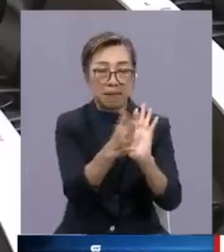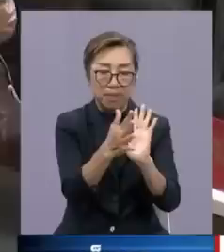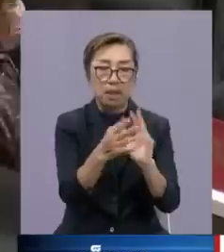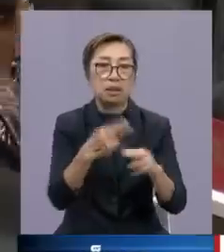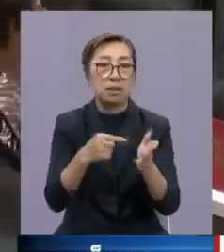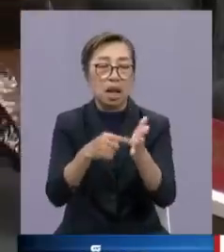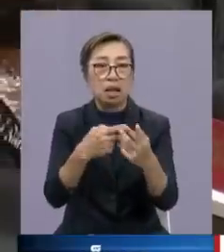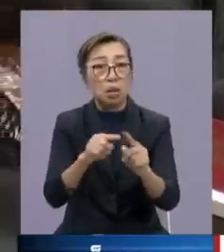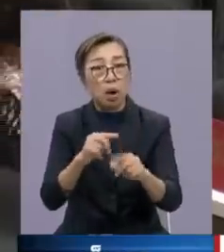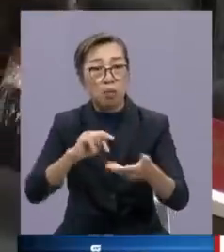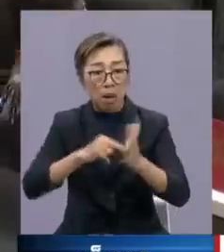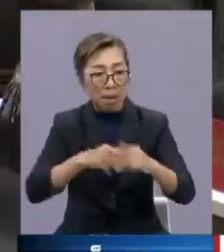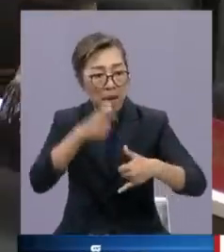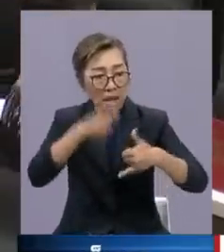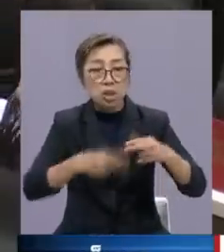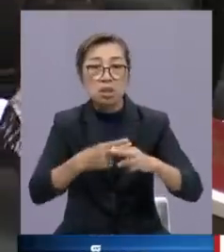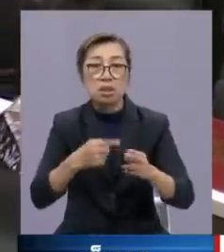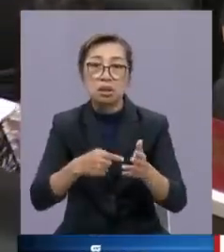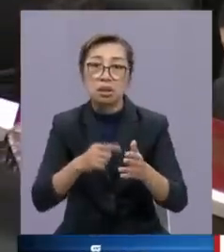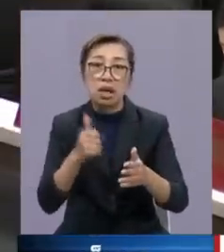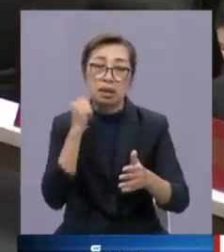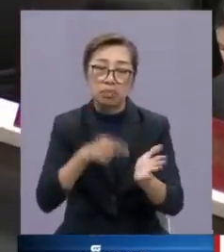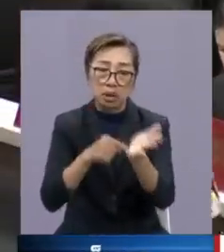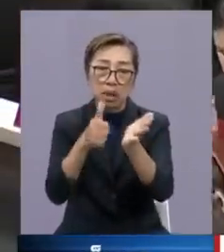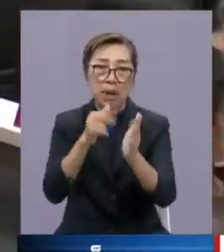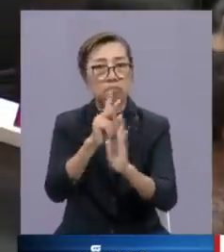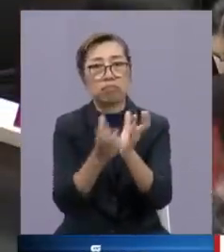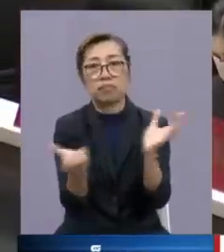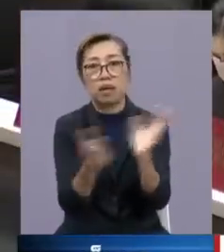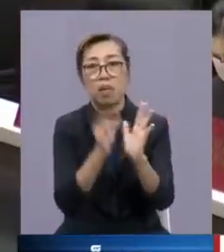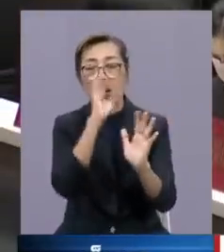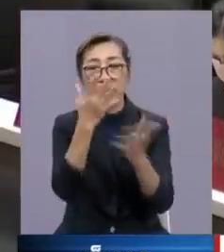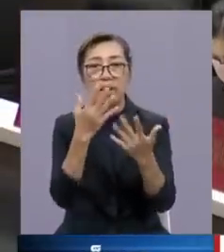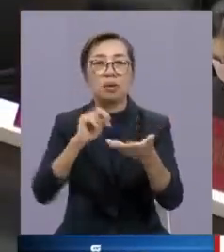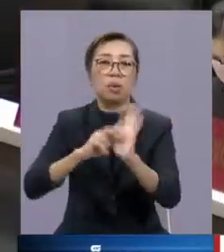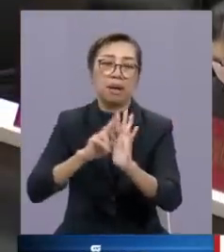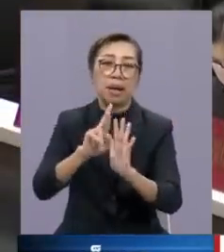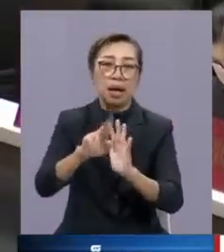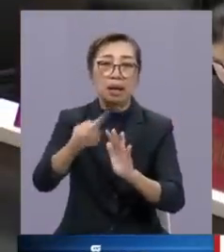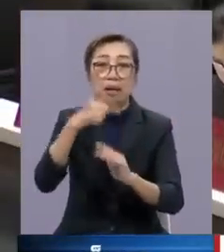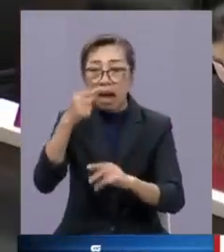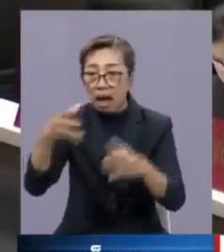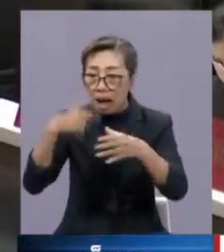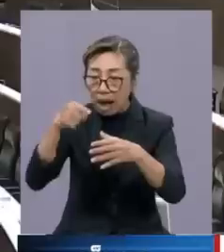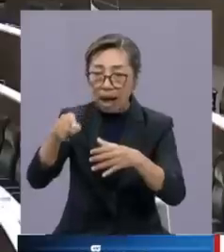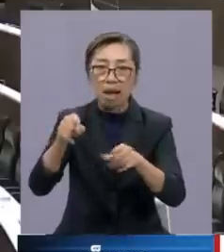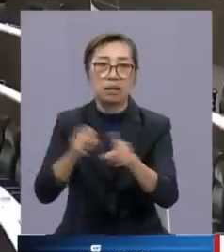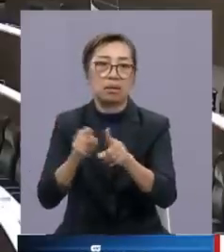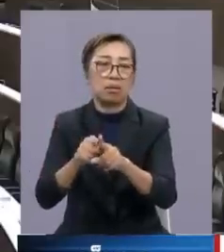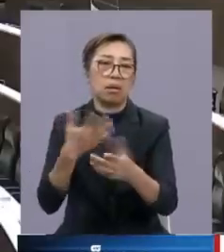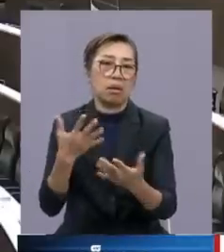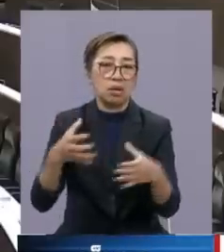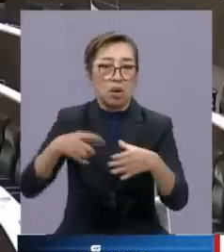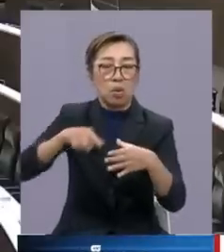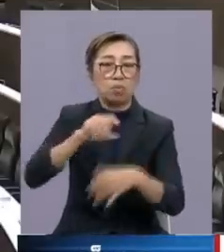ที่1สละสิทธิ์ที่สมาชิกในประชุมรัฐสภาก็สามารถเสนอชื่อแคนดิเดตนายกรัฐมนตรีของพรรคการเมืองใดก็ได้ที่มีสมาชิกส.ส.